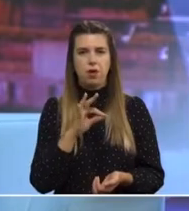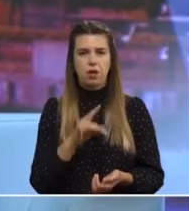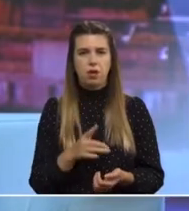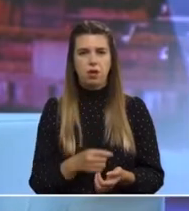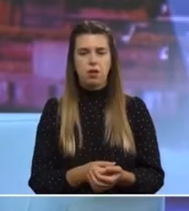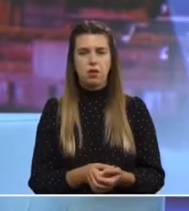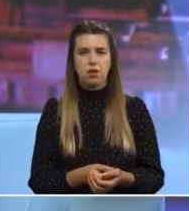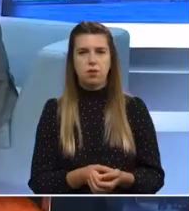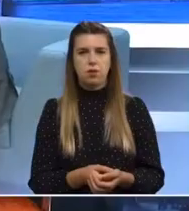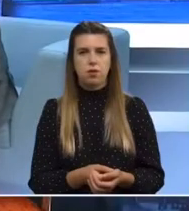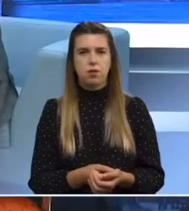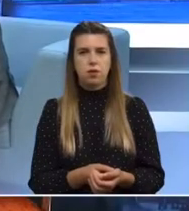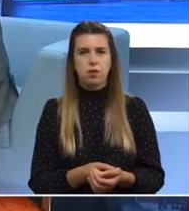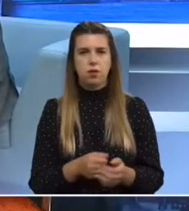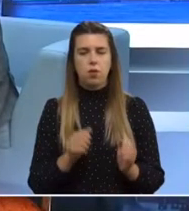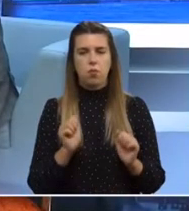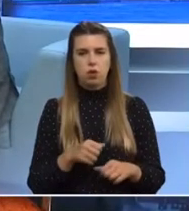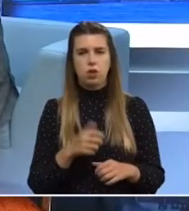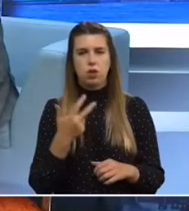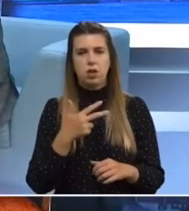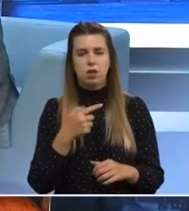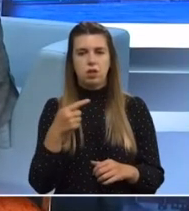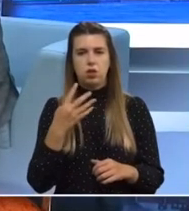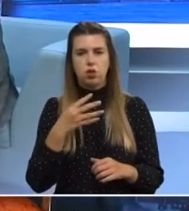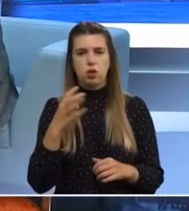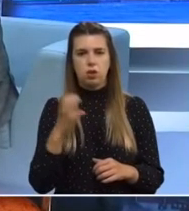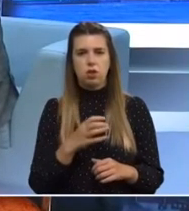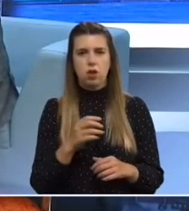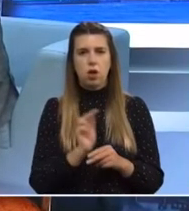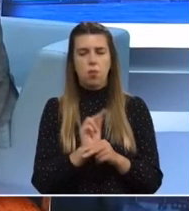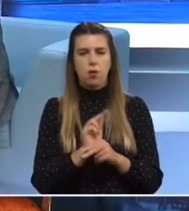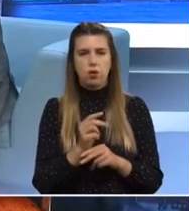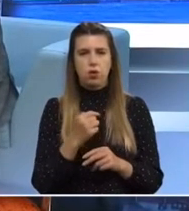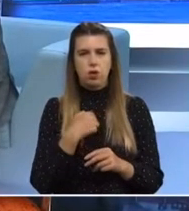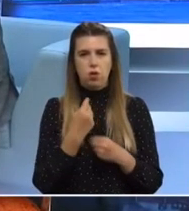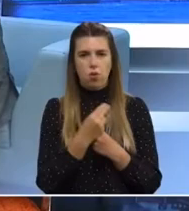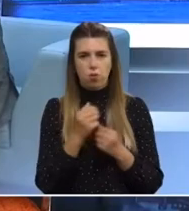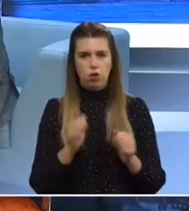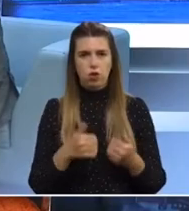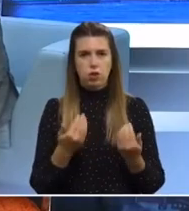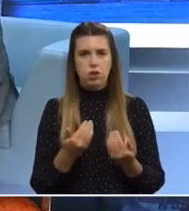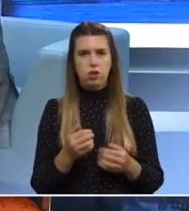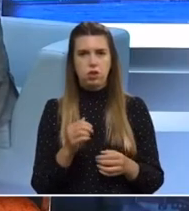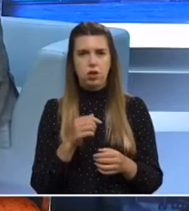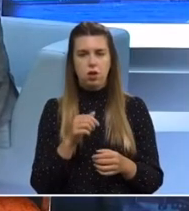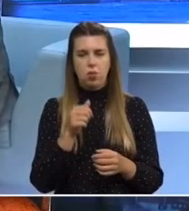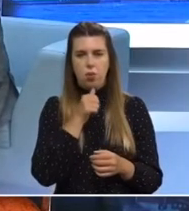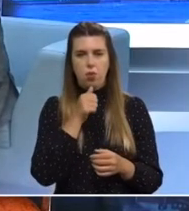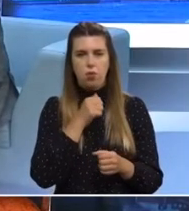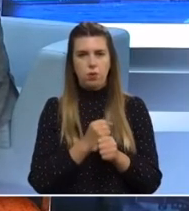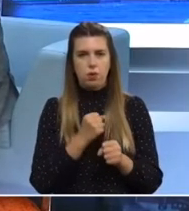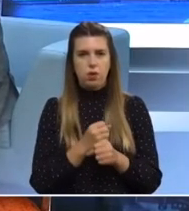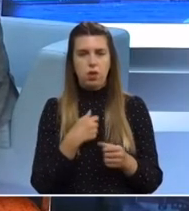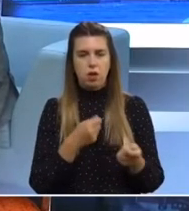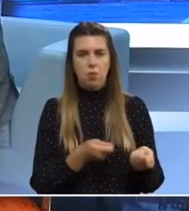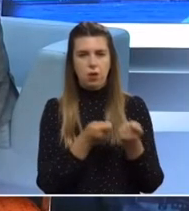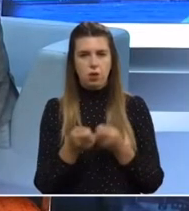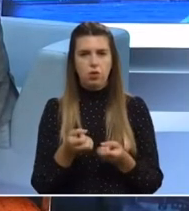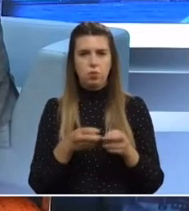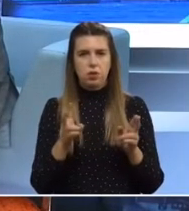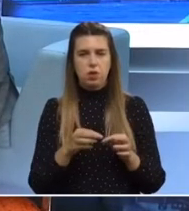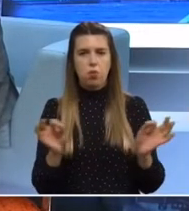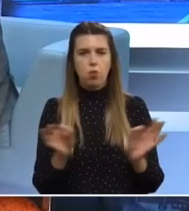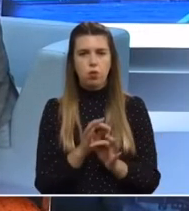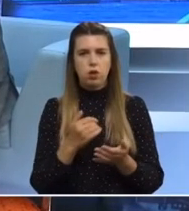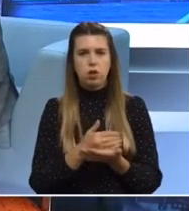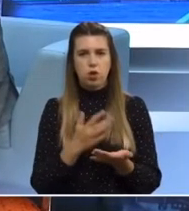да? Слушайте, а можем мы буквально, ну, не знаю, секунд, может быть, 30, может быть, 40, полечите нас немножко? Конечно, вот, на любой конечно, флейту, я принес специально эти флейты.